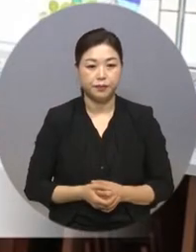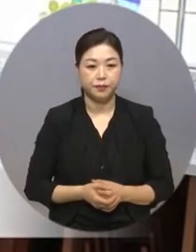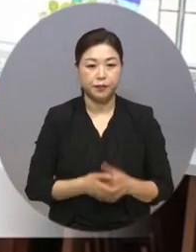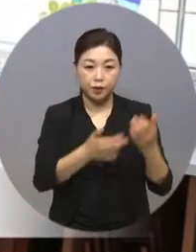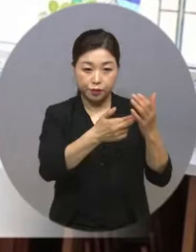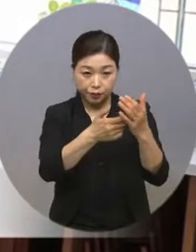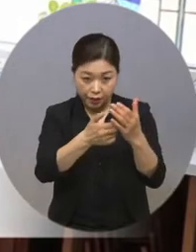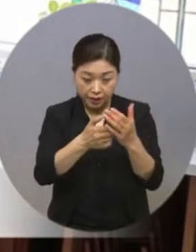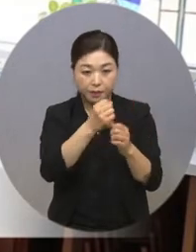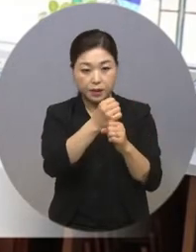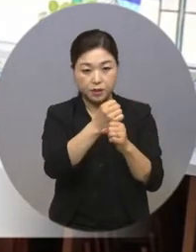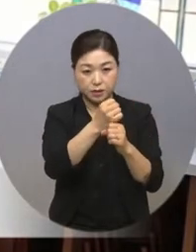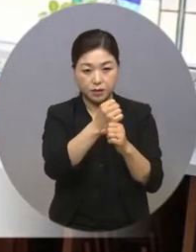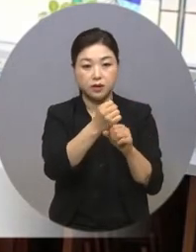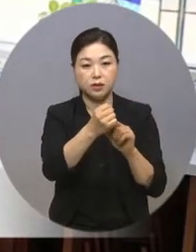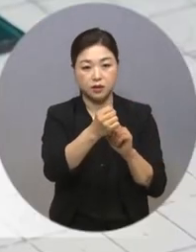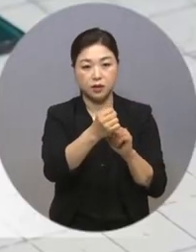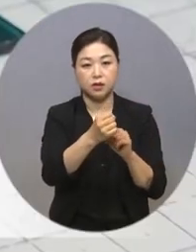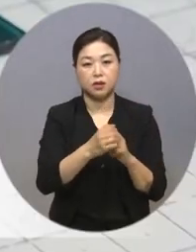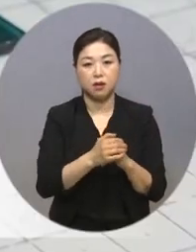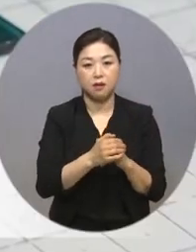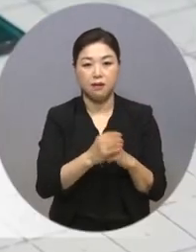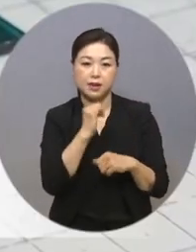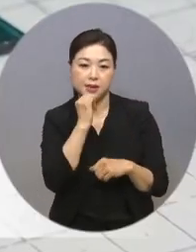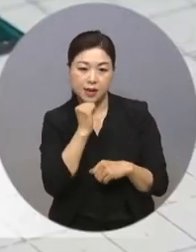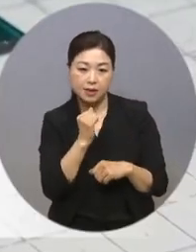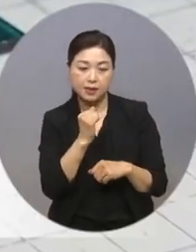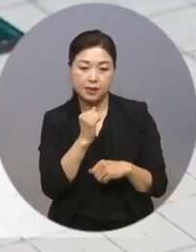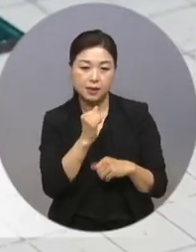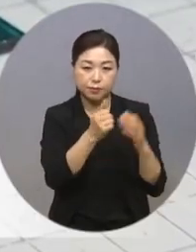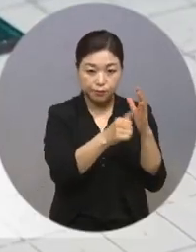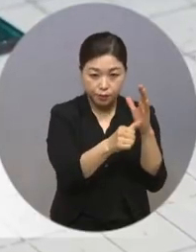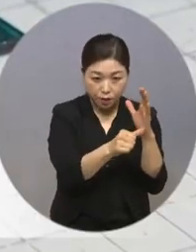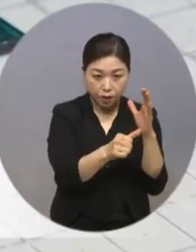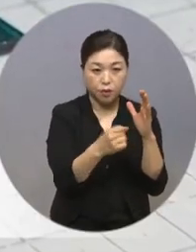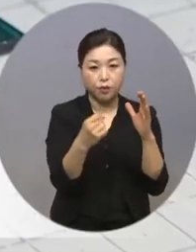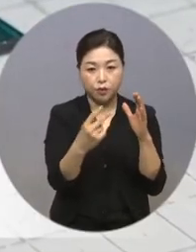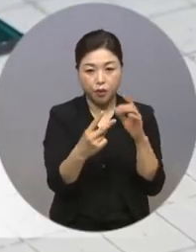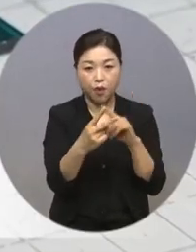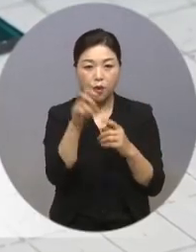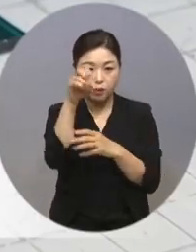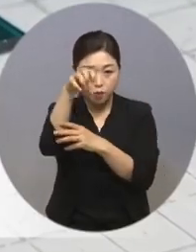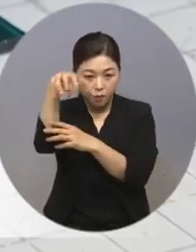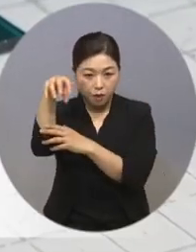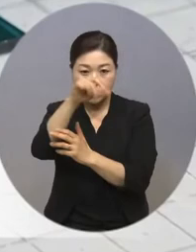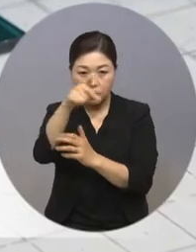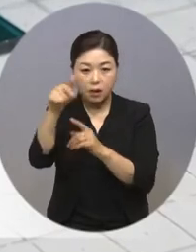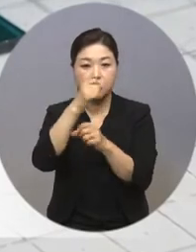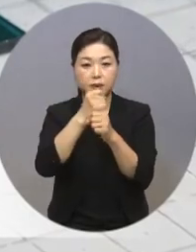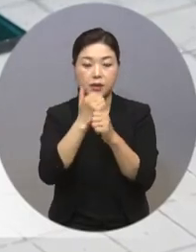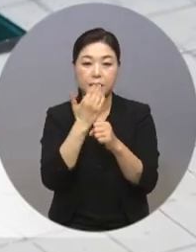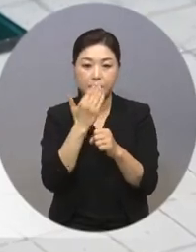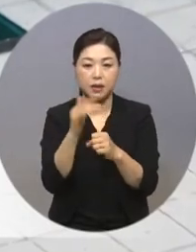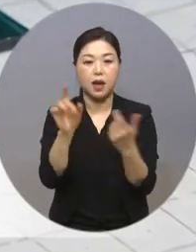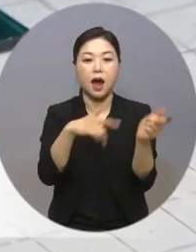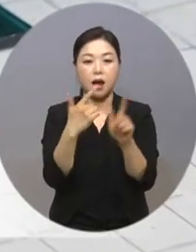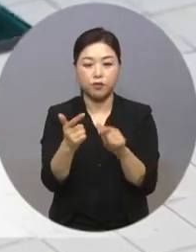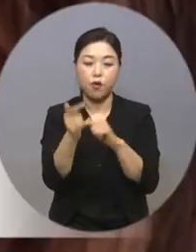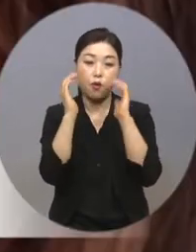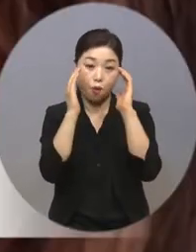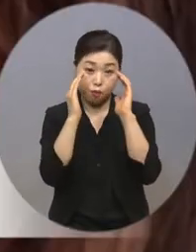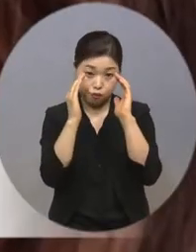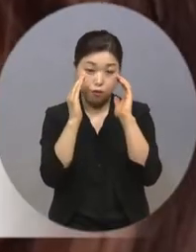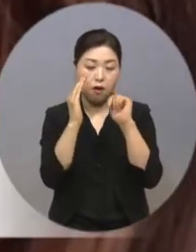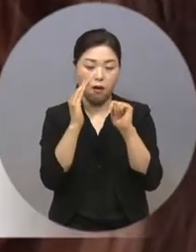스테인드 글라스 기법으로 작은 소품들부터 조명까지 만들어 보실 수 있는 원데이 클래스를